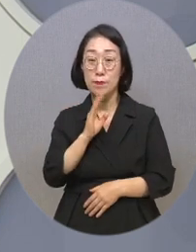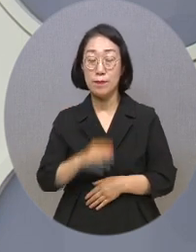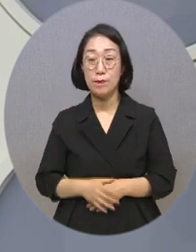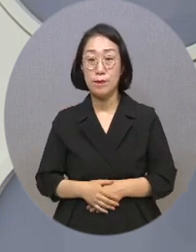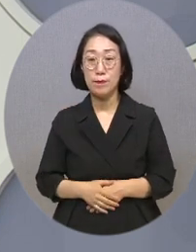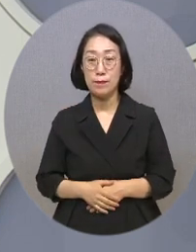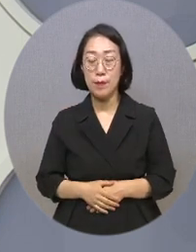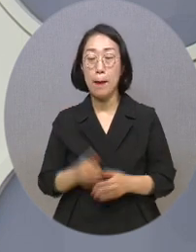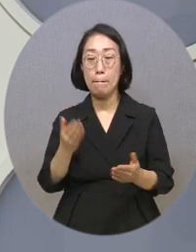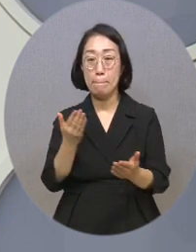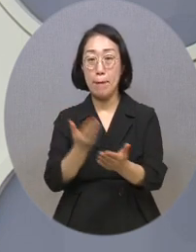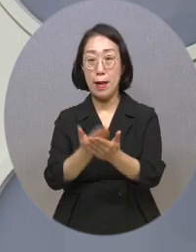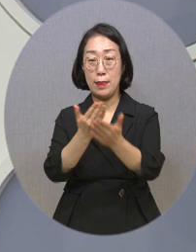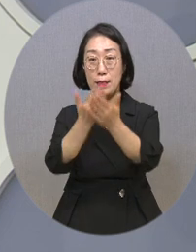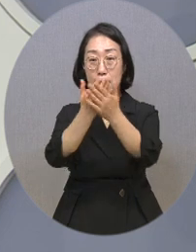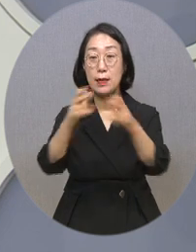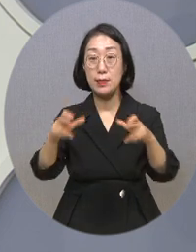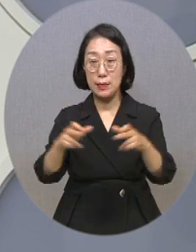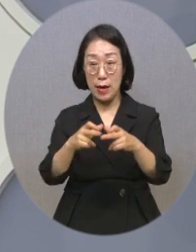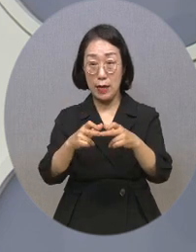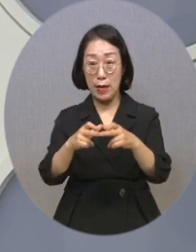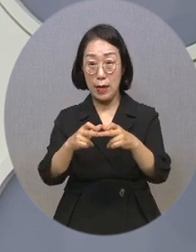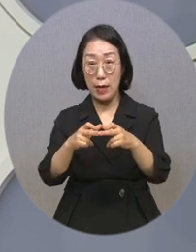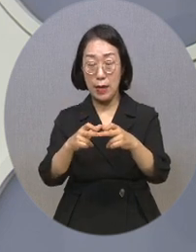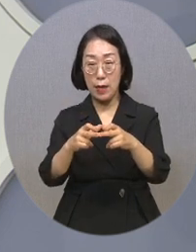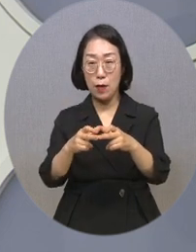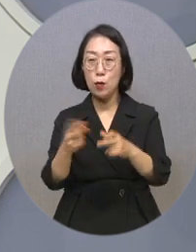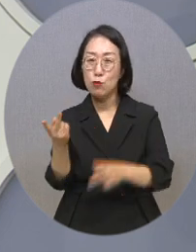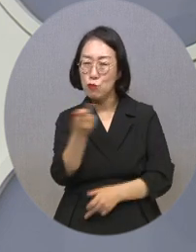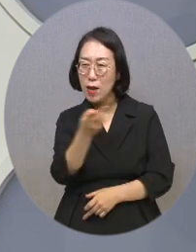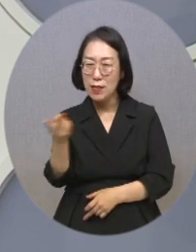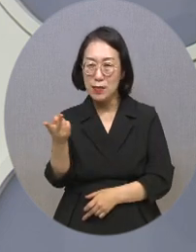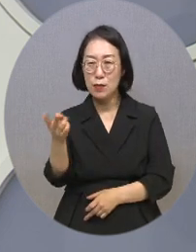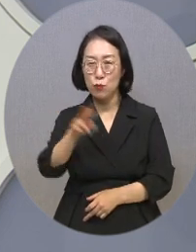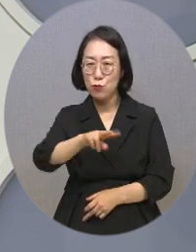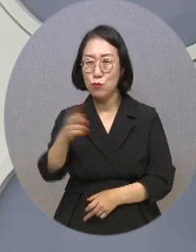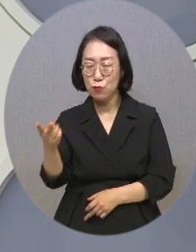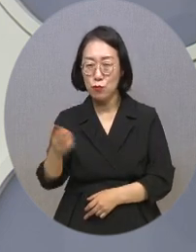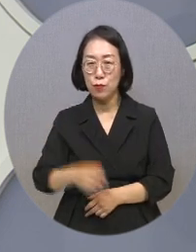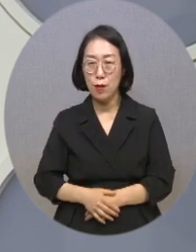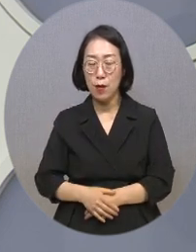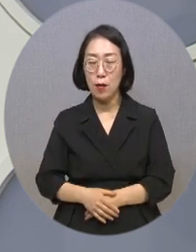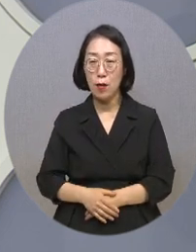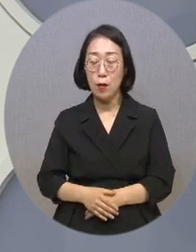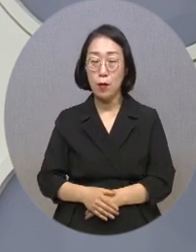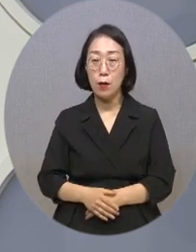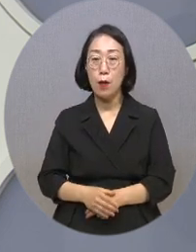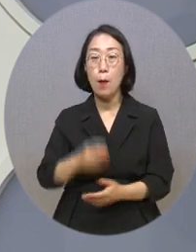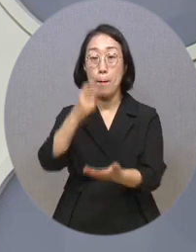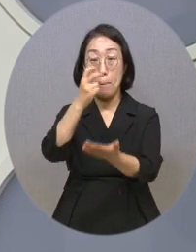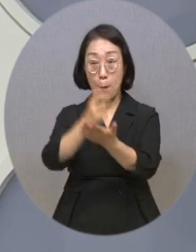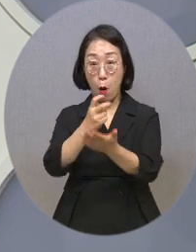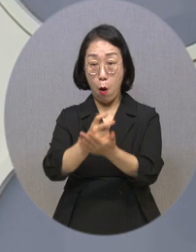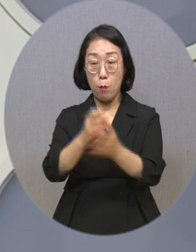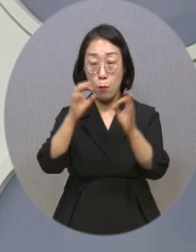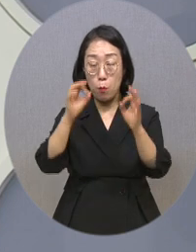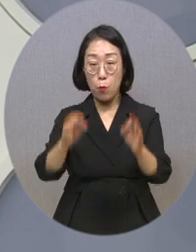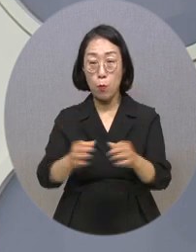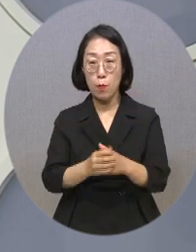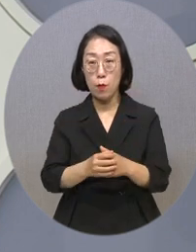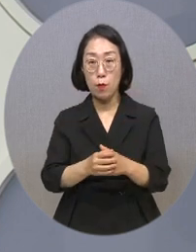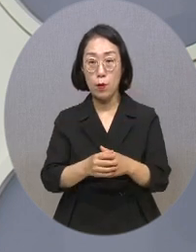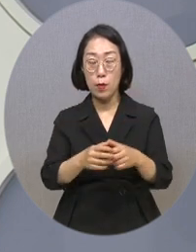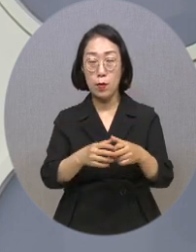그 발달장애인이라는 말을 혼용해서 썼었는데 우리나라 법제도가 자폐성 장애인과